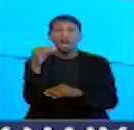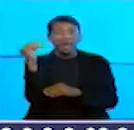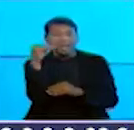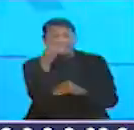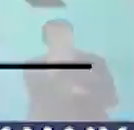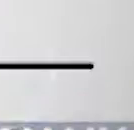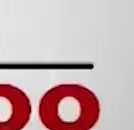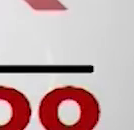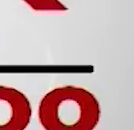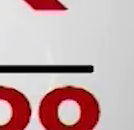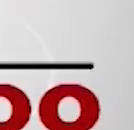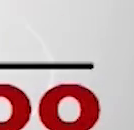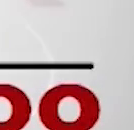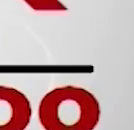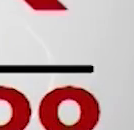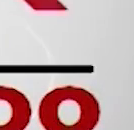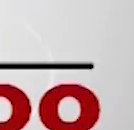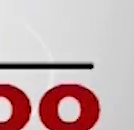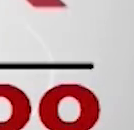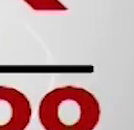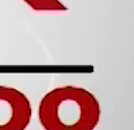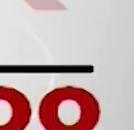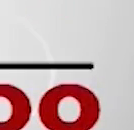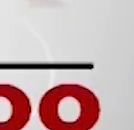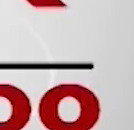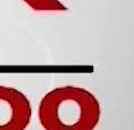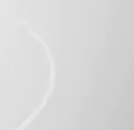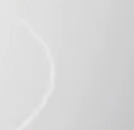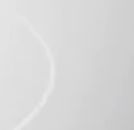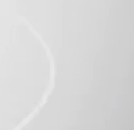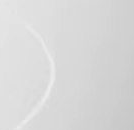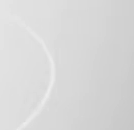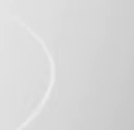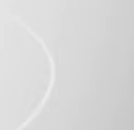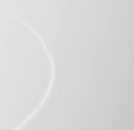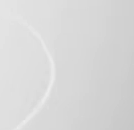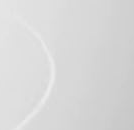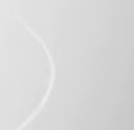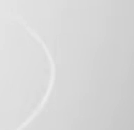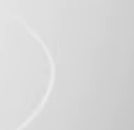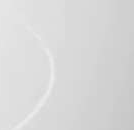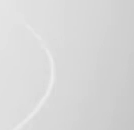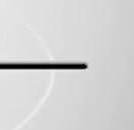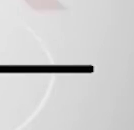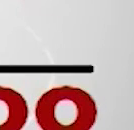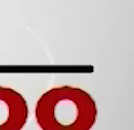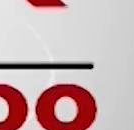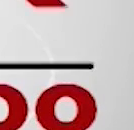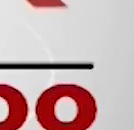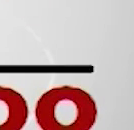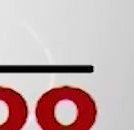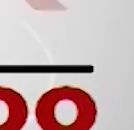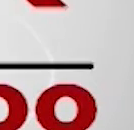ekor. Ayam potong ukuran sedang misalnya yang harganya semula dibanderol Rp35.000 menjadi Rp40.000 per